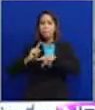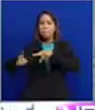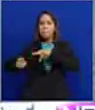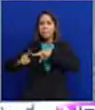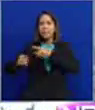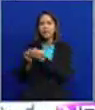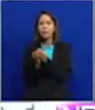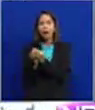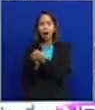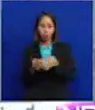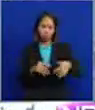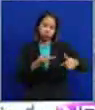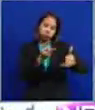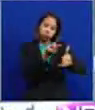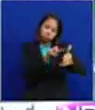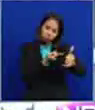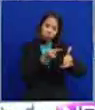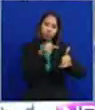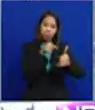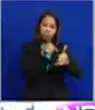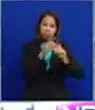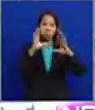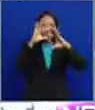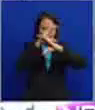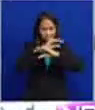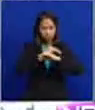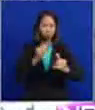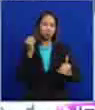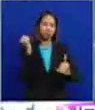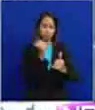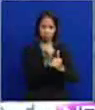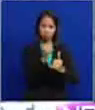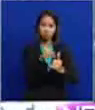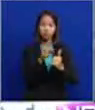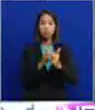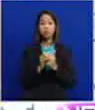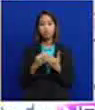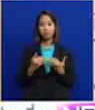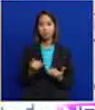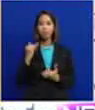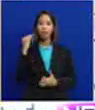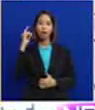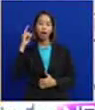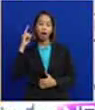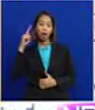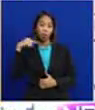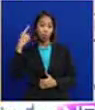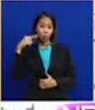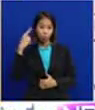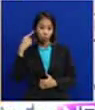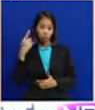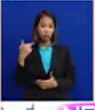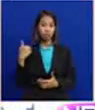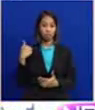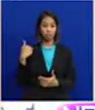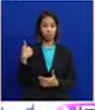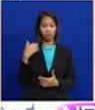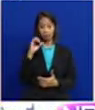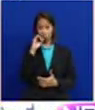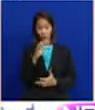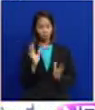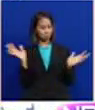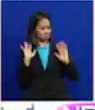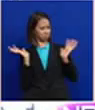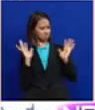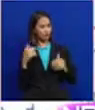มือฆ่านายโอชิโอกะในช่วงเวลากลางคืนขณะที่นางสาวภราดีและนายสราวุธให้การปฏิเสธทุกข้อกล่าวห